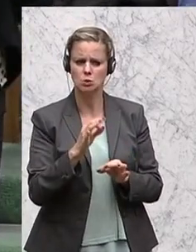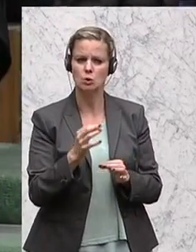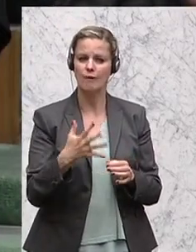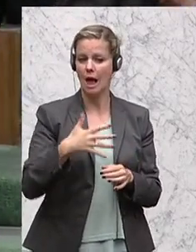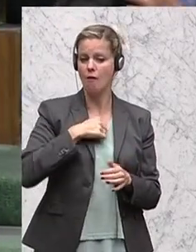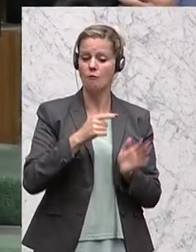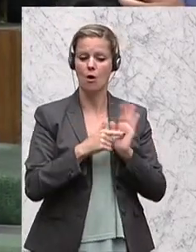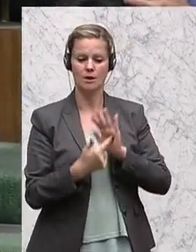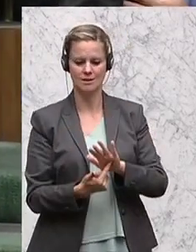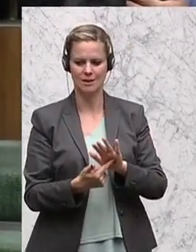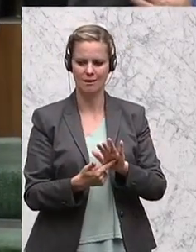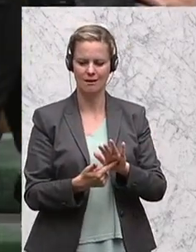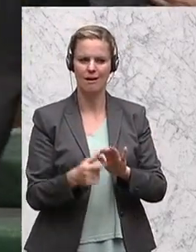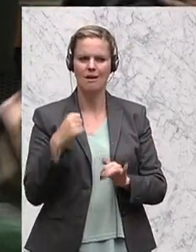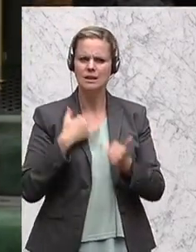letzten Jahr die